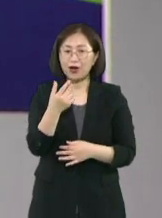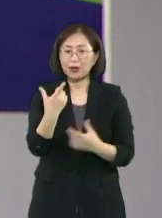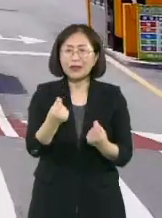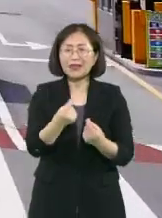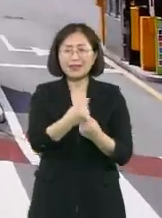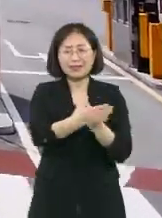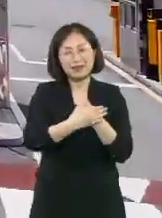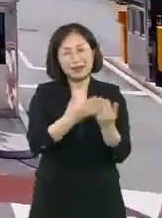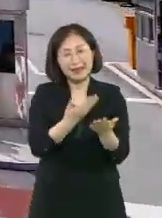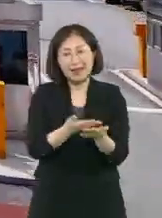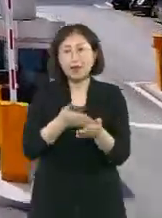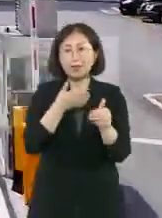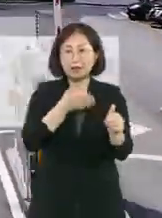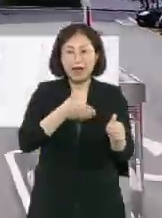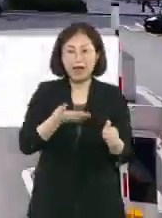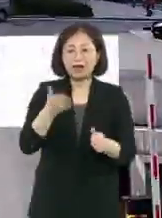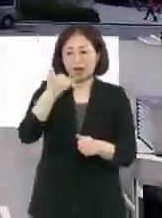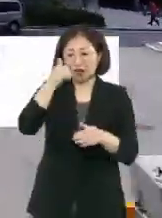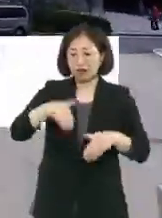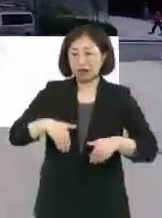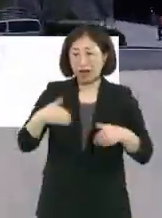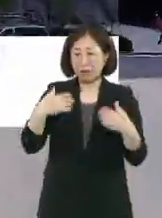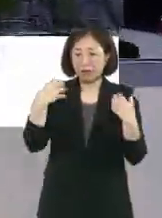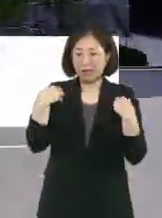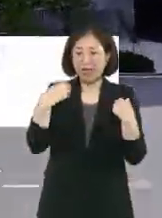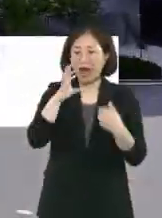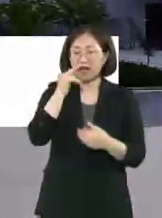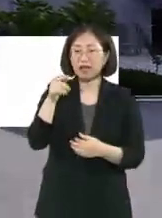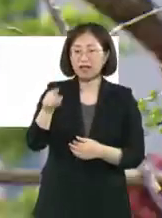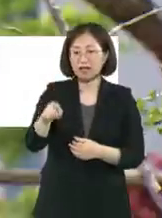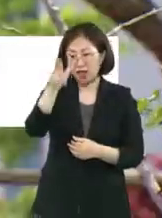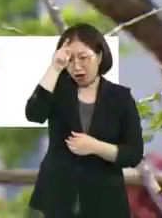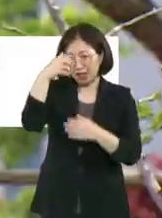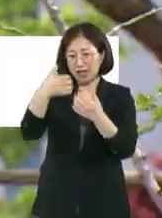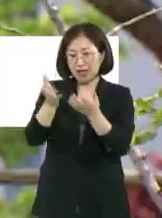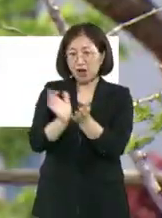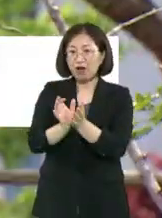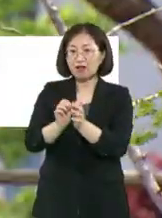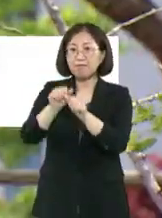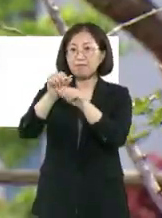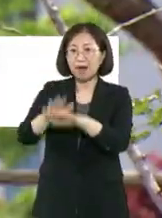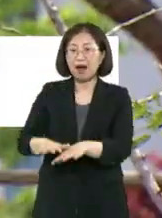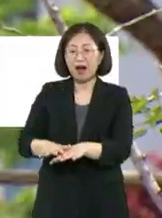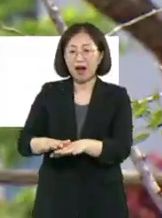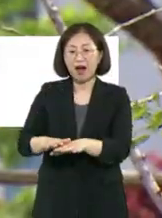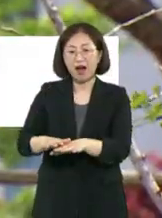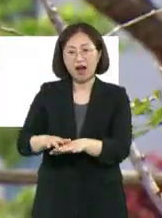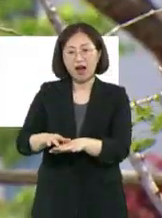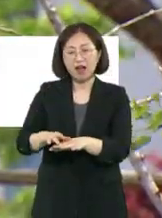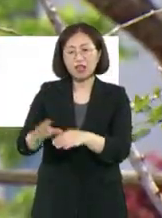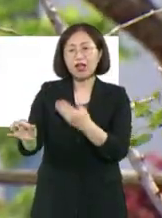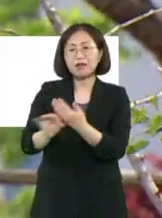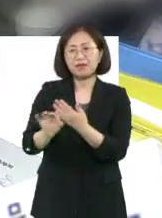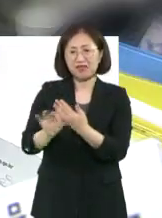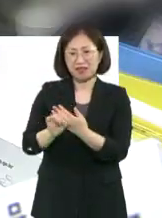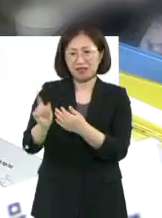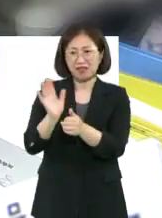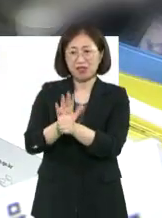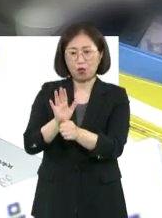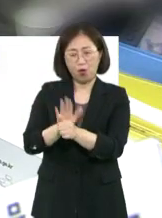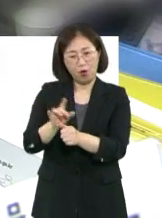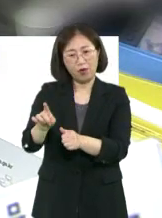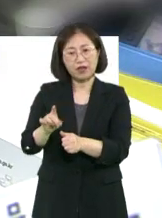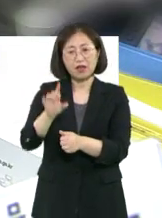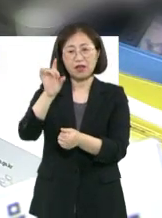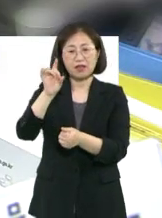중입니다. 하지만 충청남도는 아산은 경찰청 축구단 해체로 인해 팀을 존속시키기 위한 한시적 지원으로